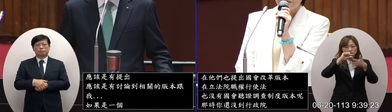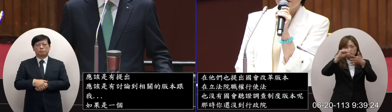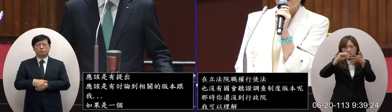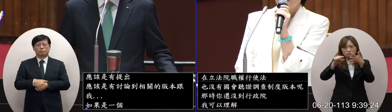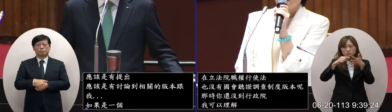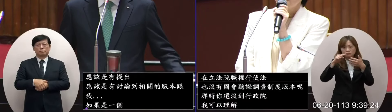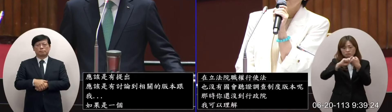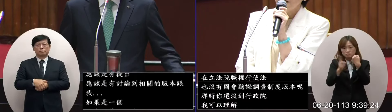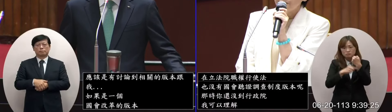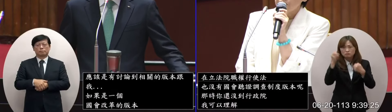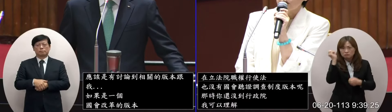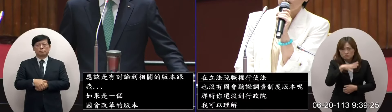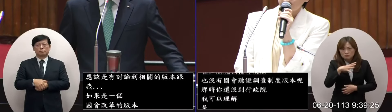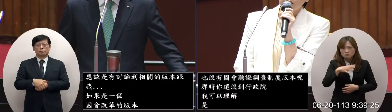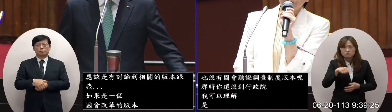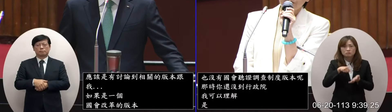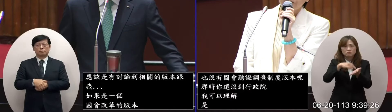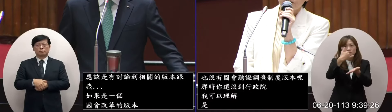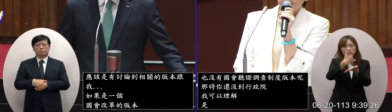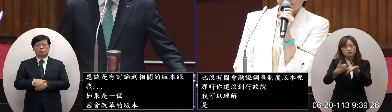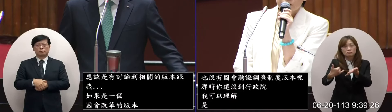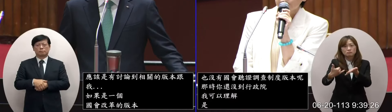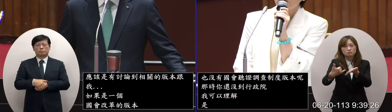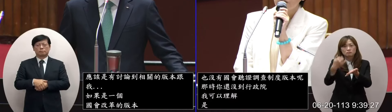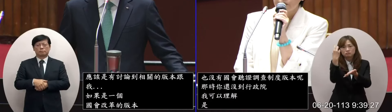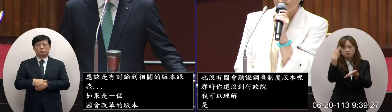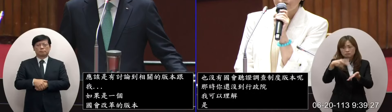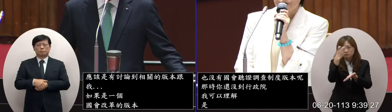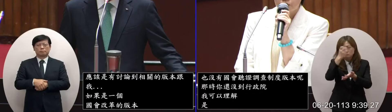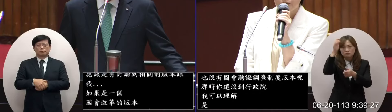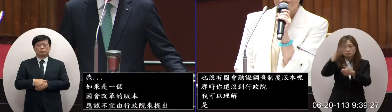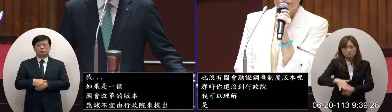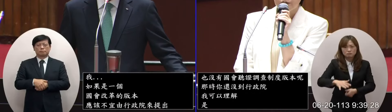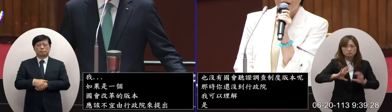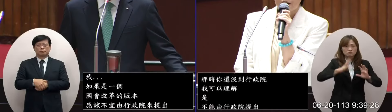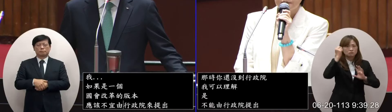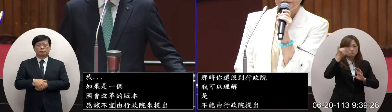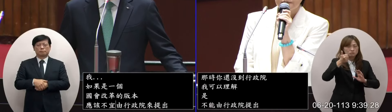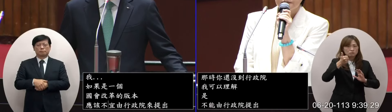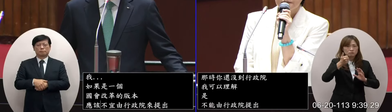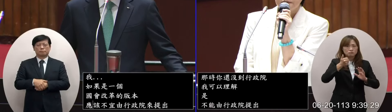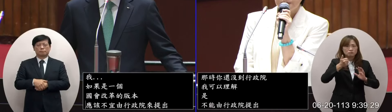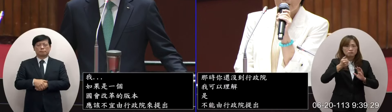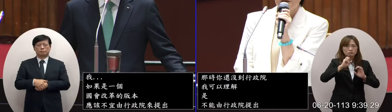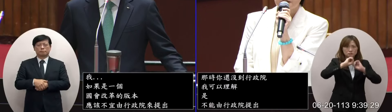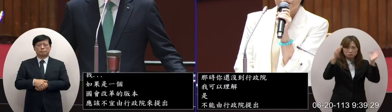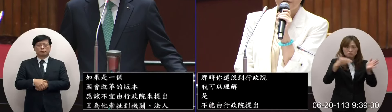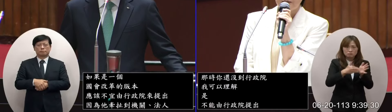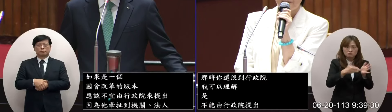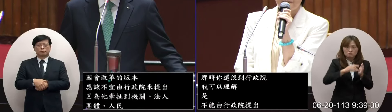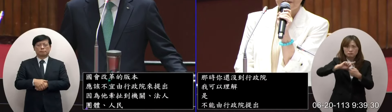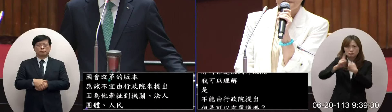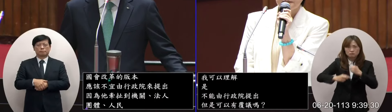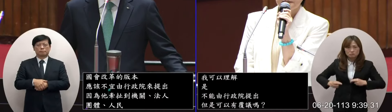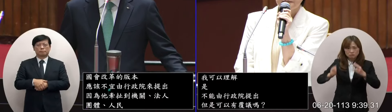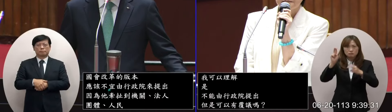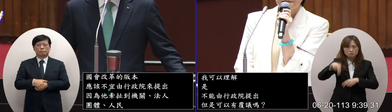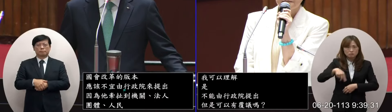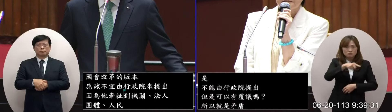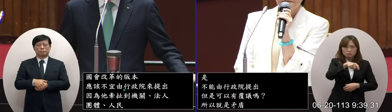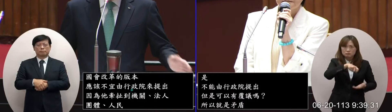好，复议案没有通过，总统公布就可以修法，你们要不要提修法版